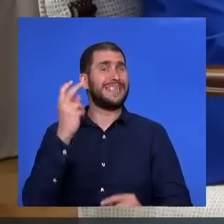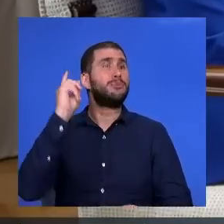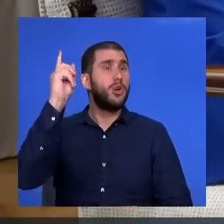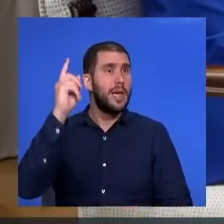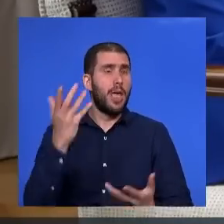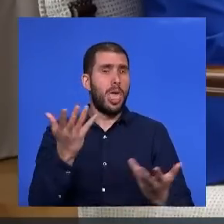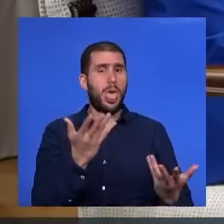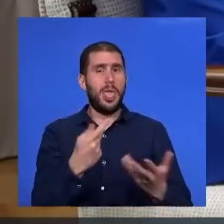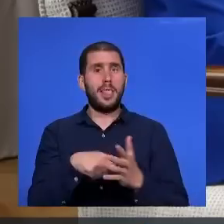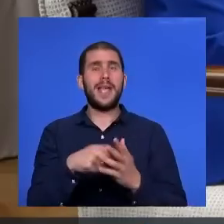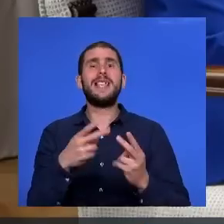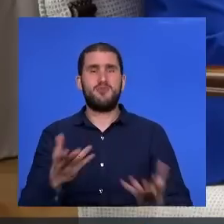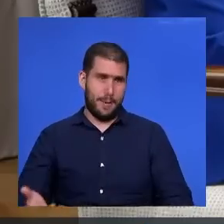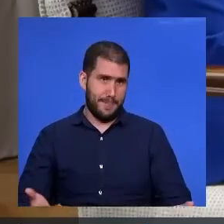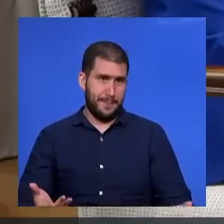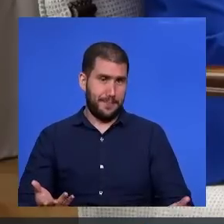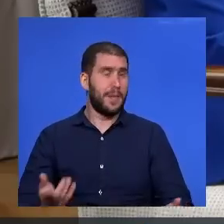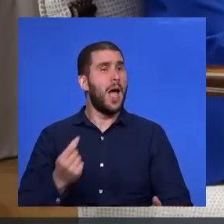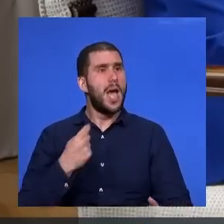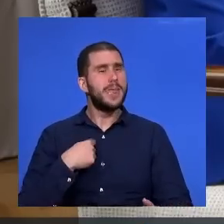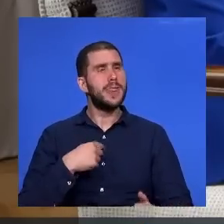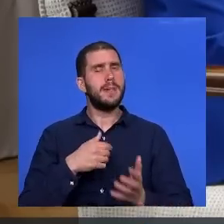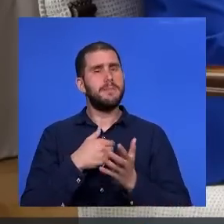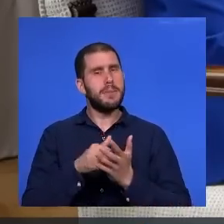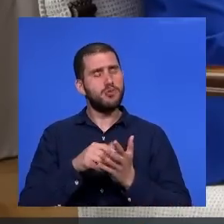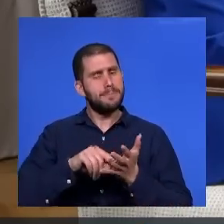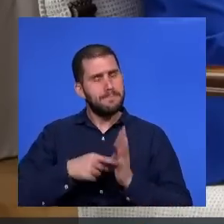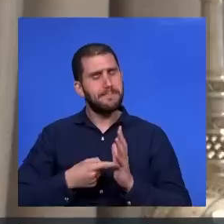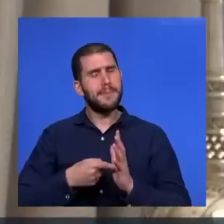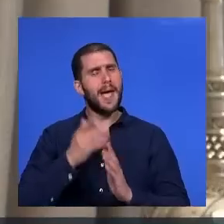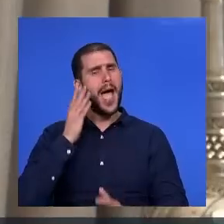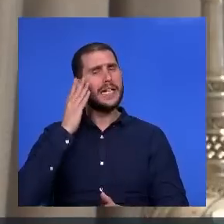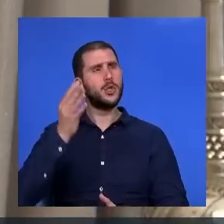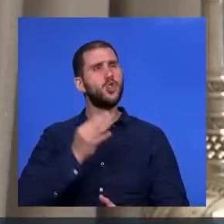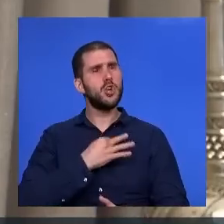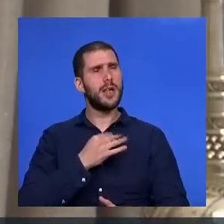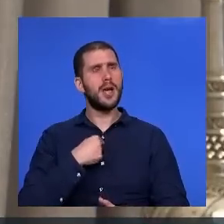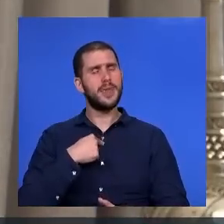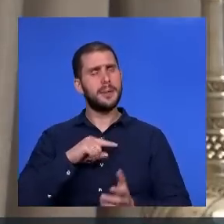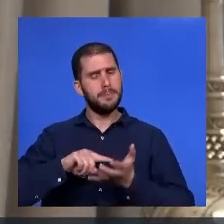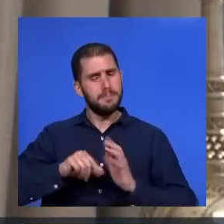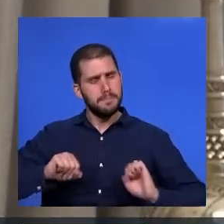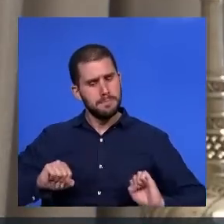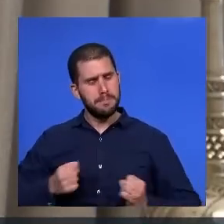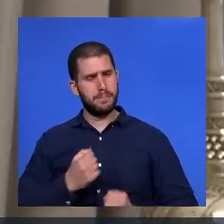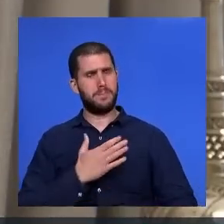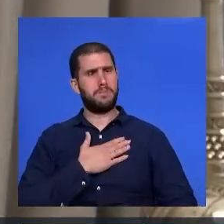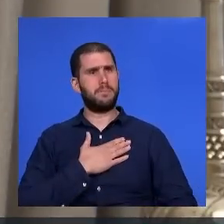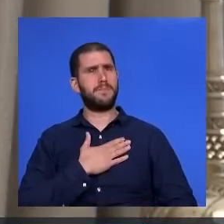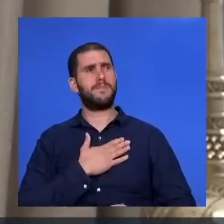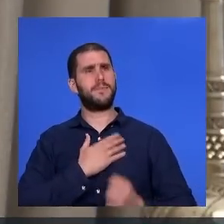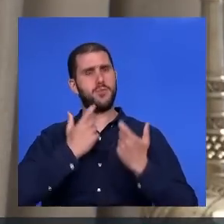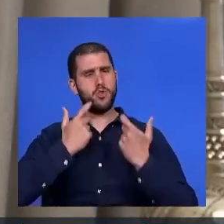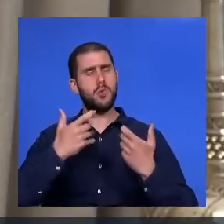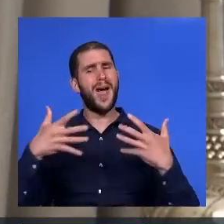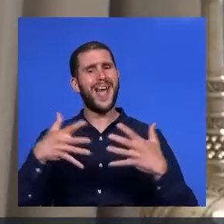היה מה לתקן. ולכן אני ממשיך בחזון שלי ואני מקדיש את כל כולי לשמור על אחדות